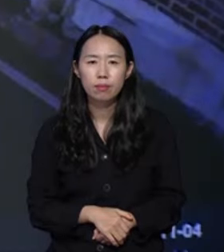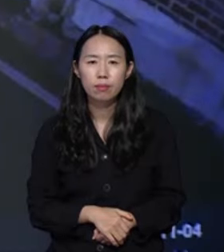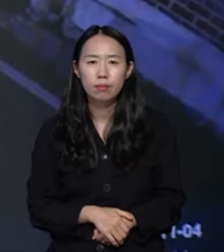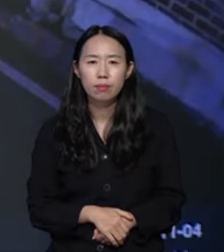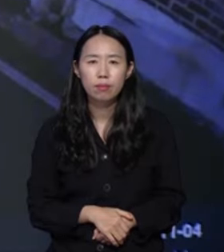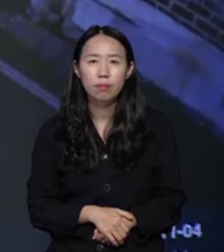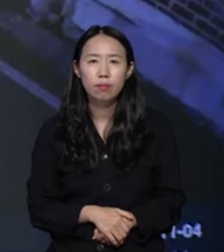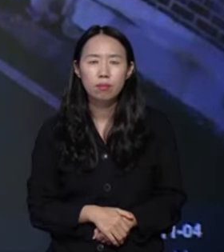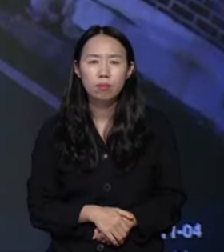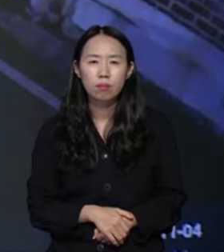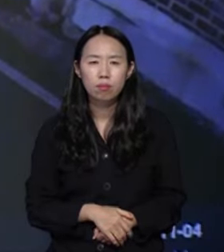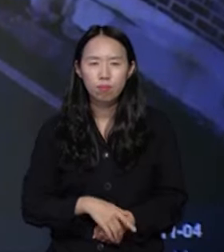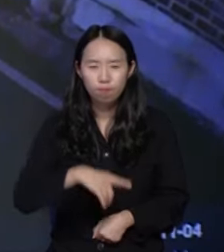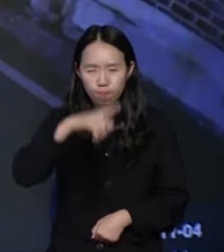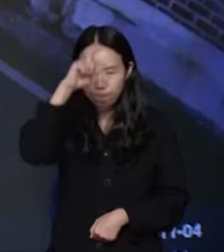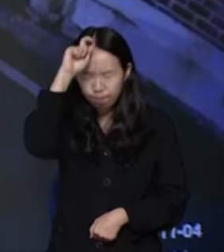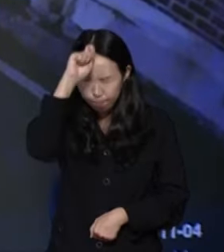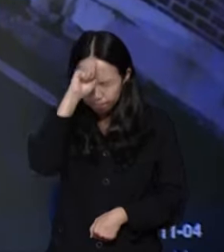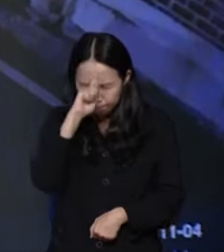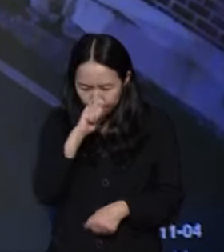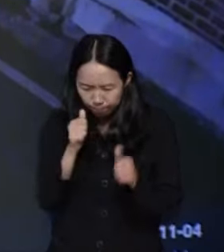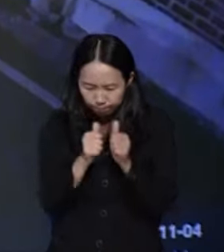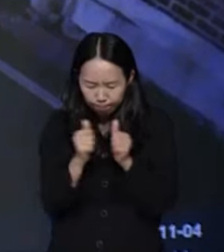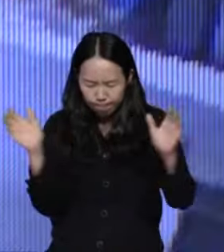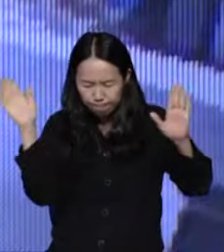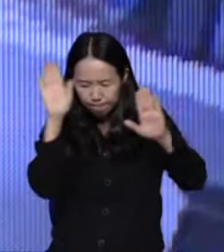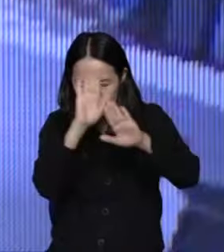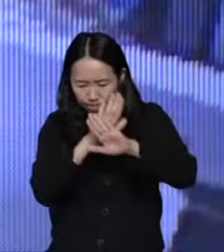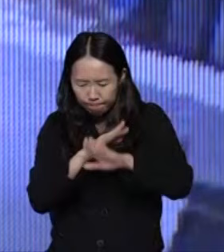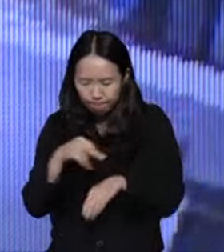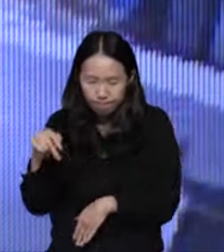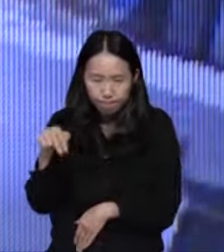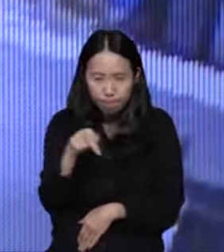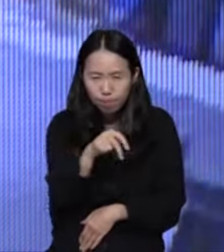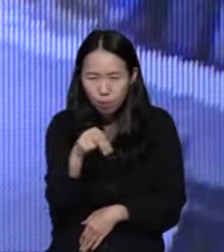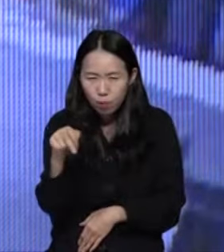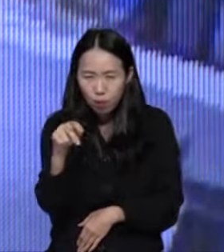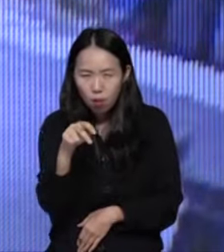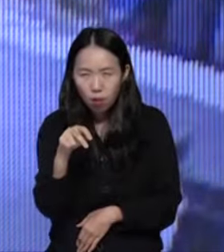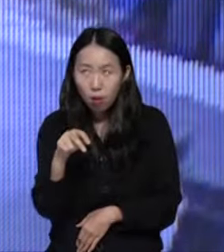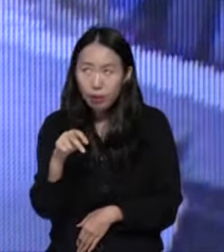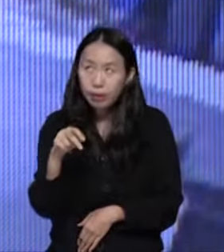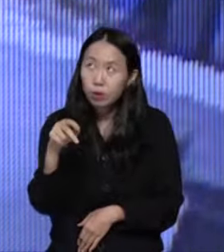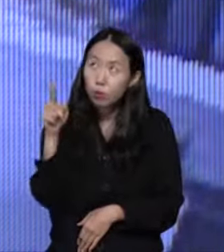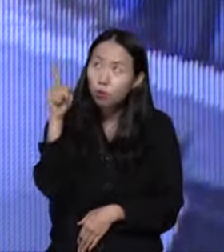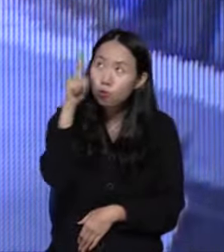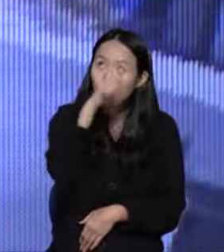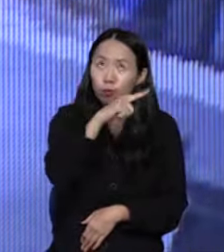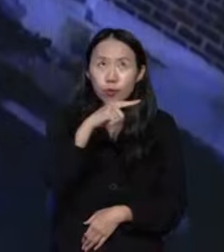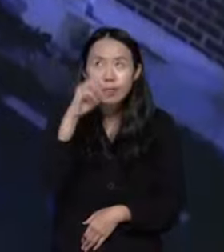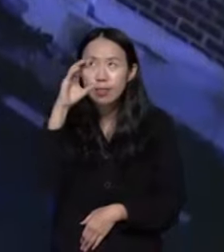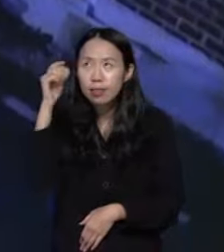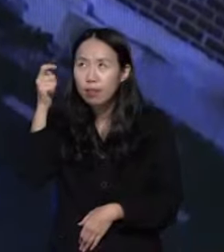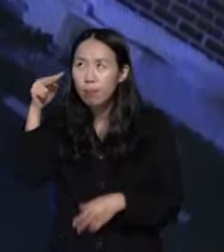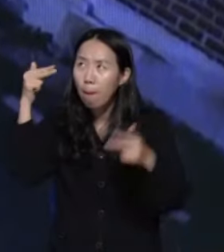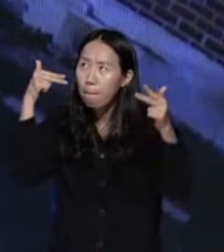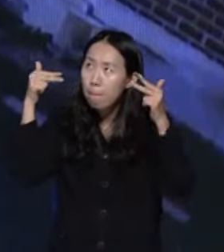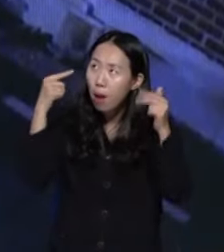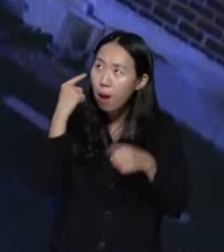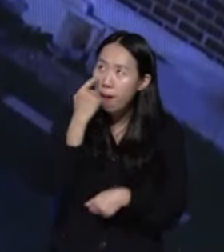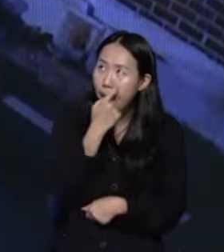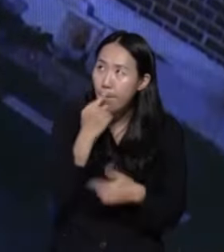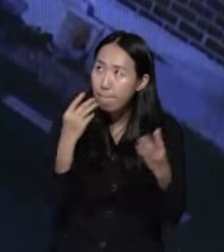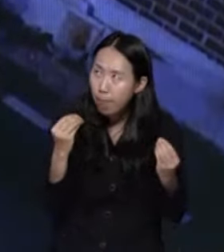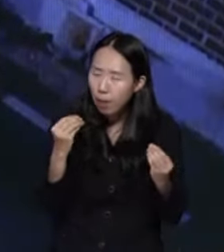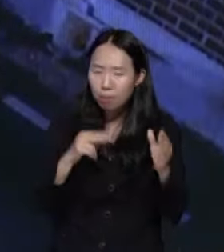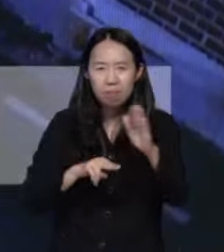취재했습니다 모자를 눌러쓴 한 남성이 어두운 주택가를 어슬렁 거립니다 주변 CCTV 확인하는 것 싶더니 어디론가